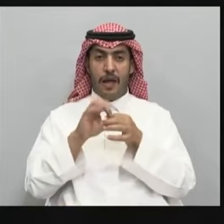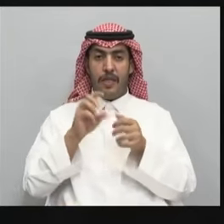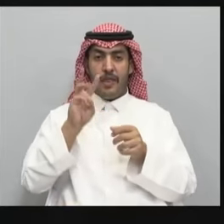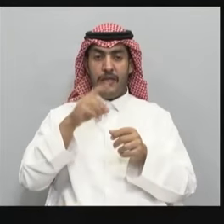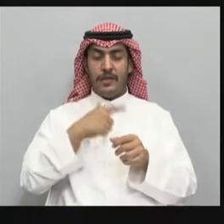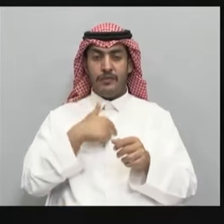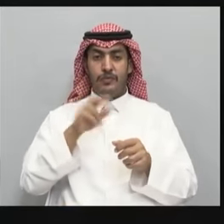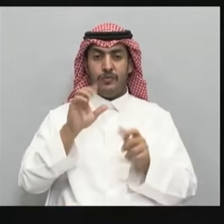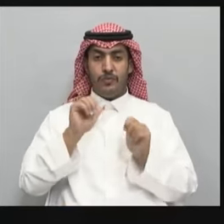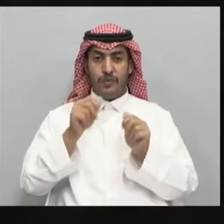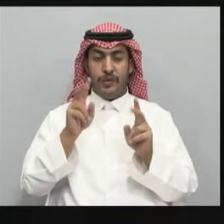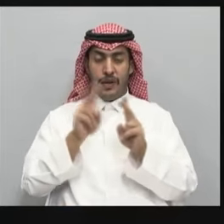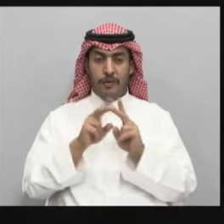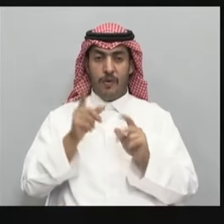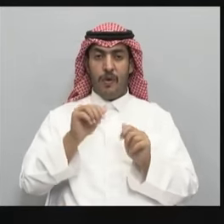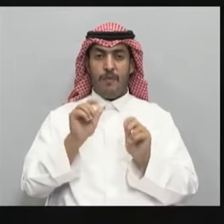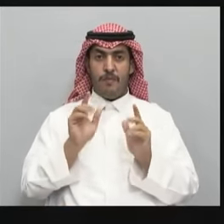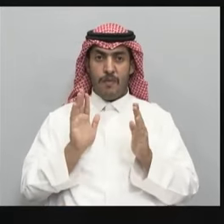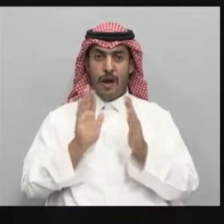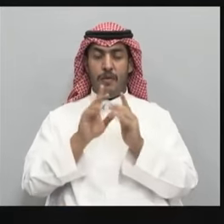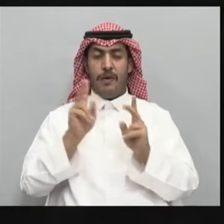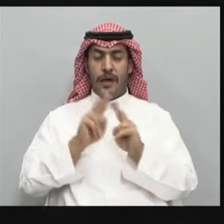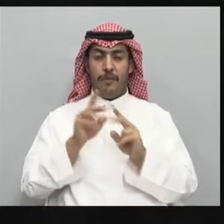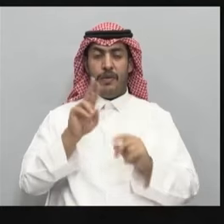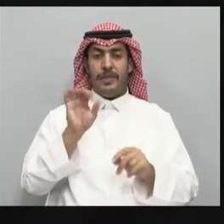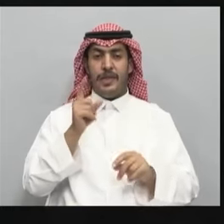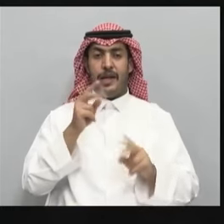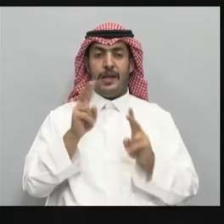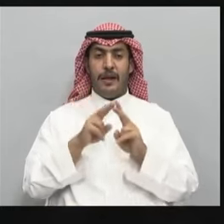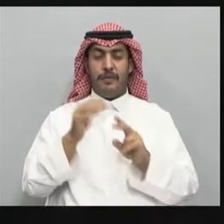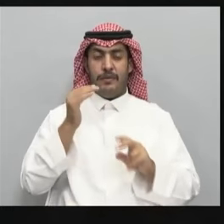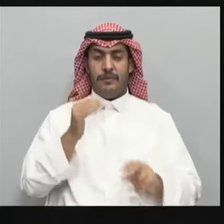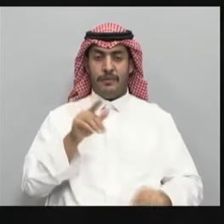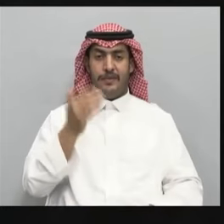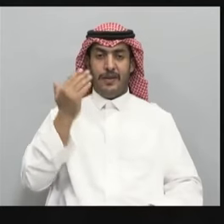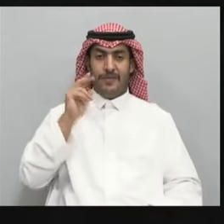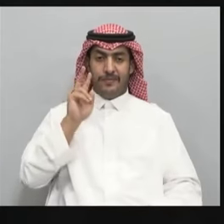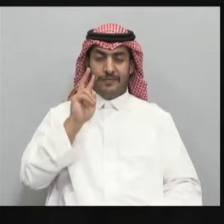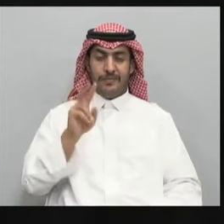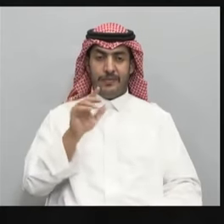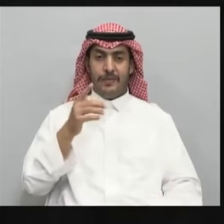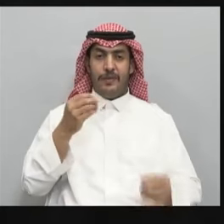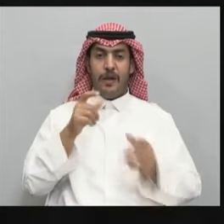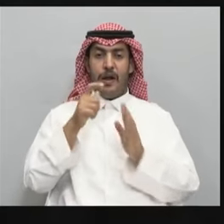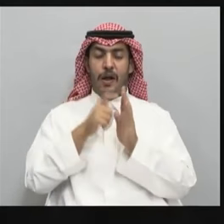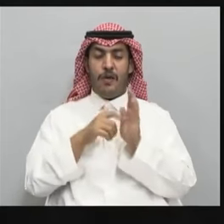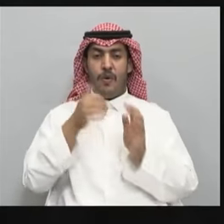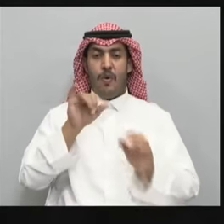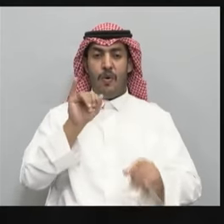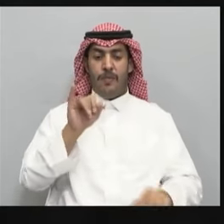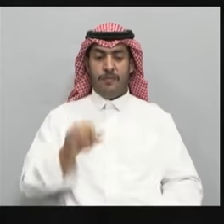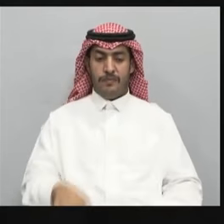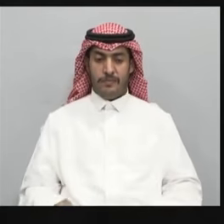مفردات الجهد الكهربائي والمقاومه الكهربائيه والتيار الكهربائي ومثل ما عرفنا قبل قليل وفق قانون